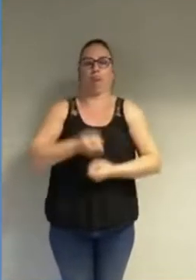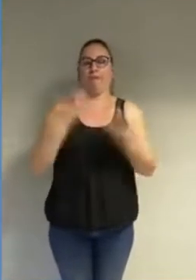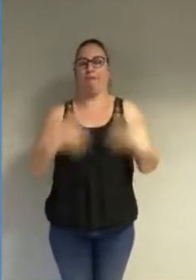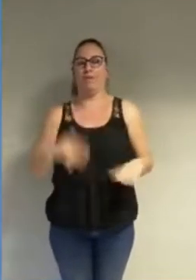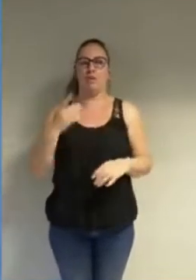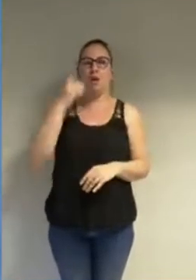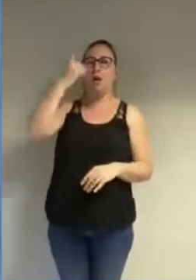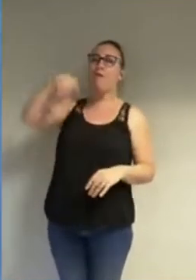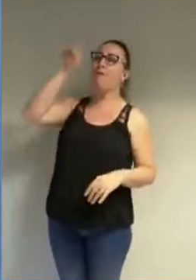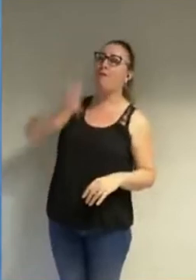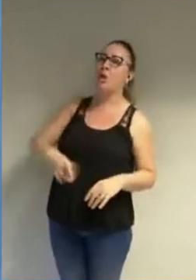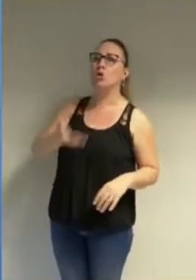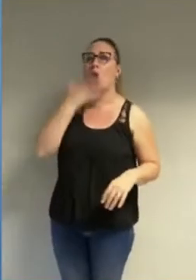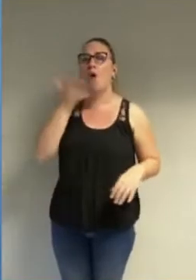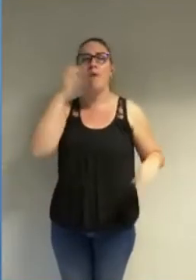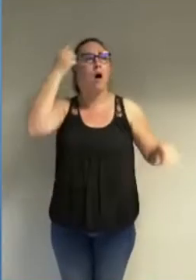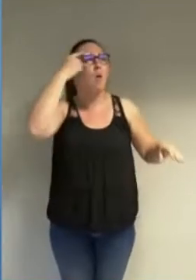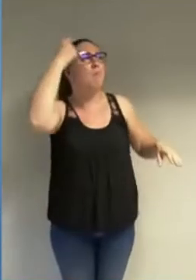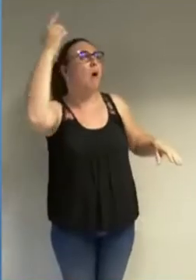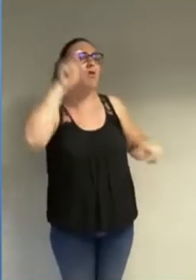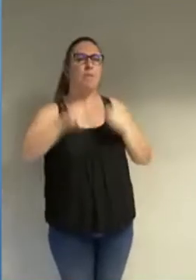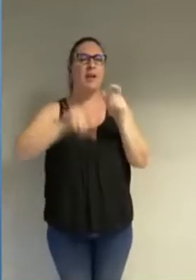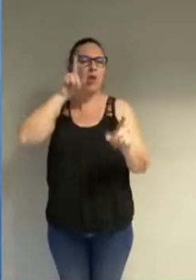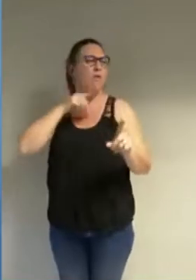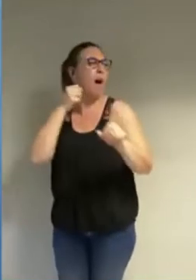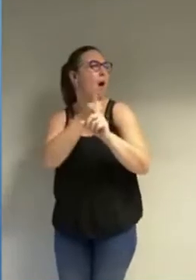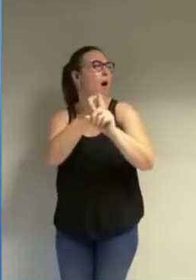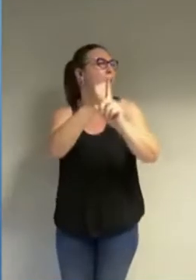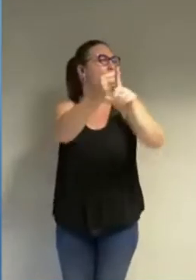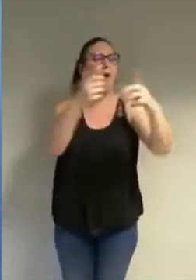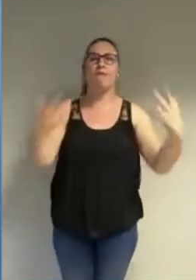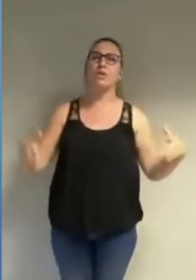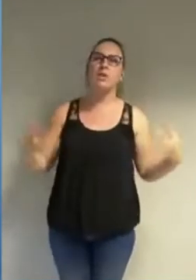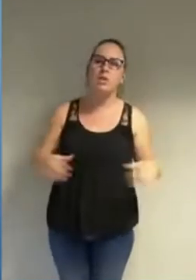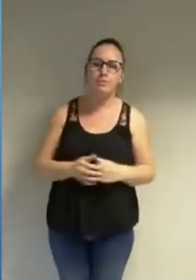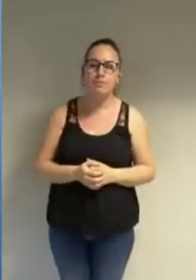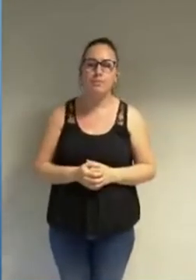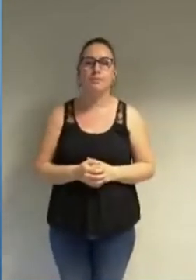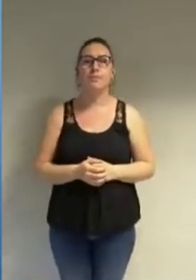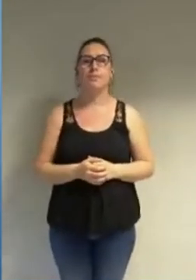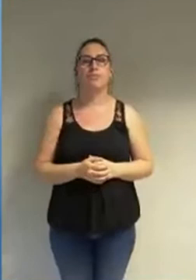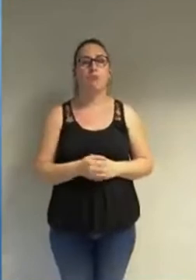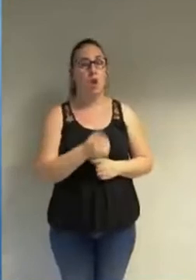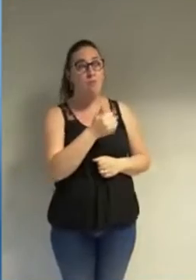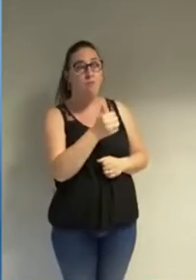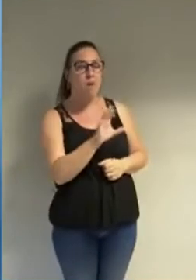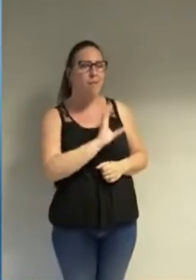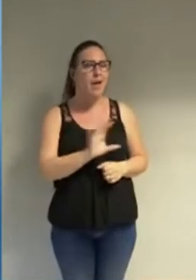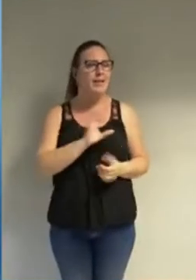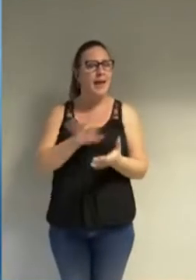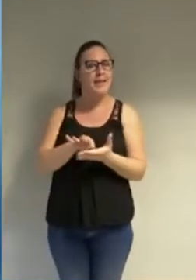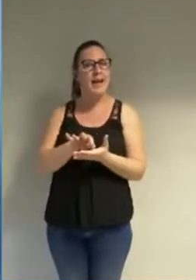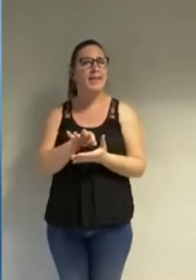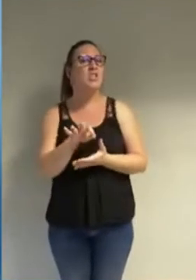philosophes, les penseurs, les féministes. Et quoi que vous ayez tenté,